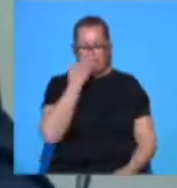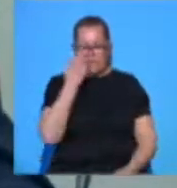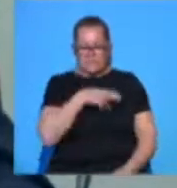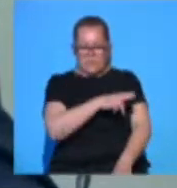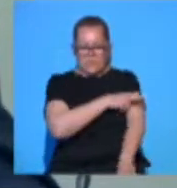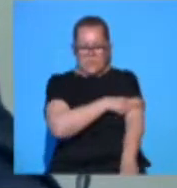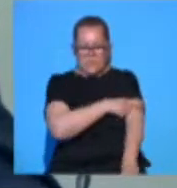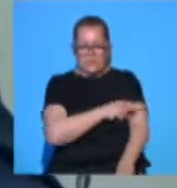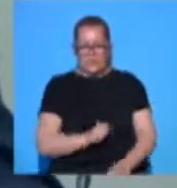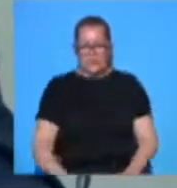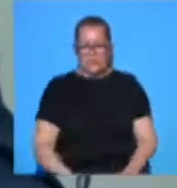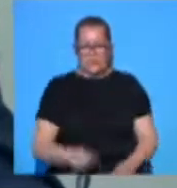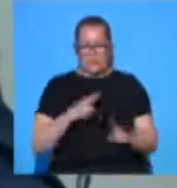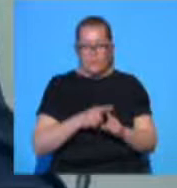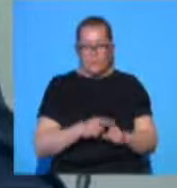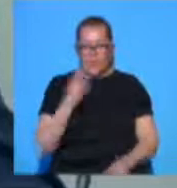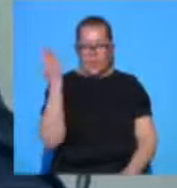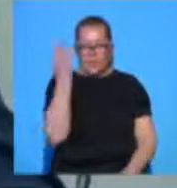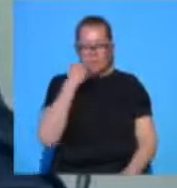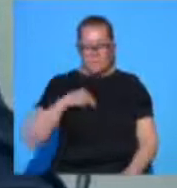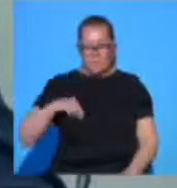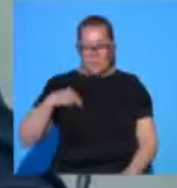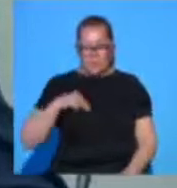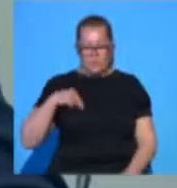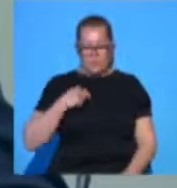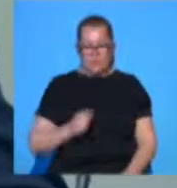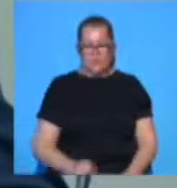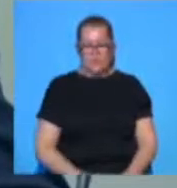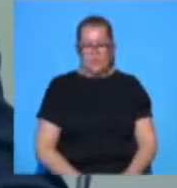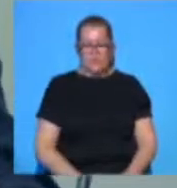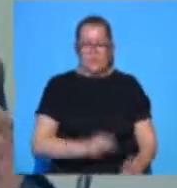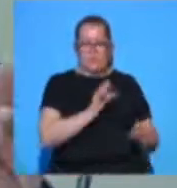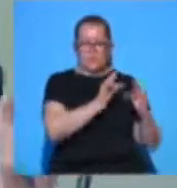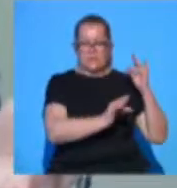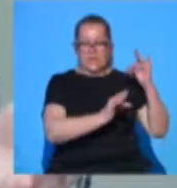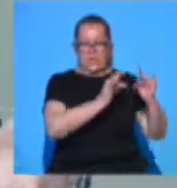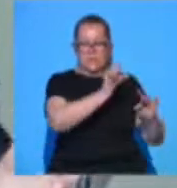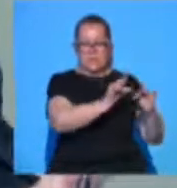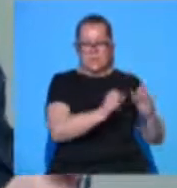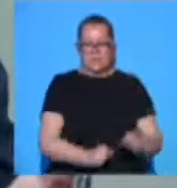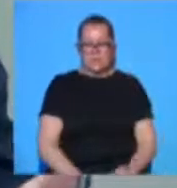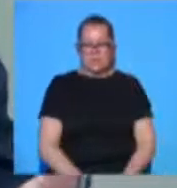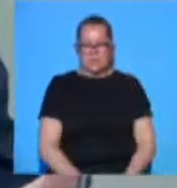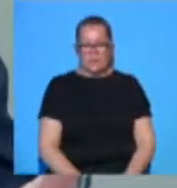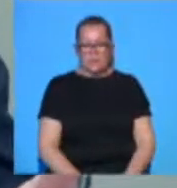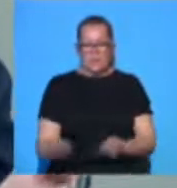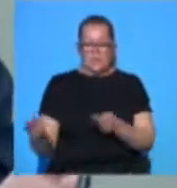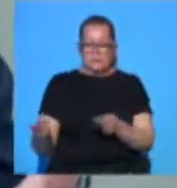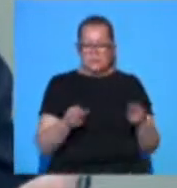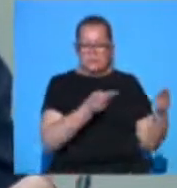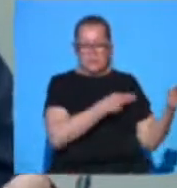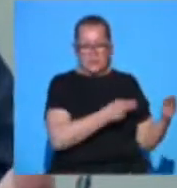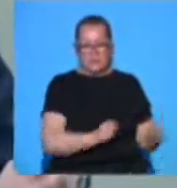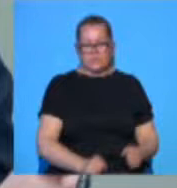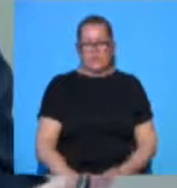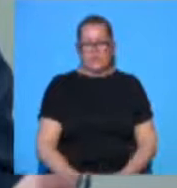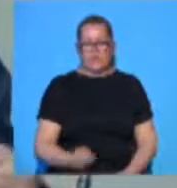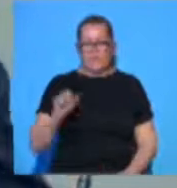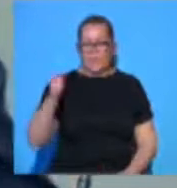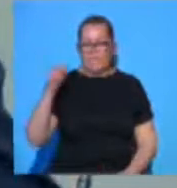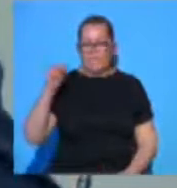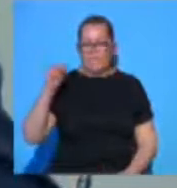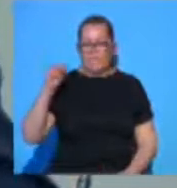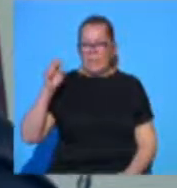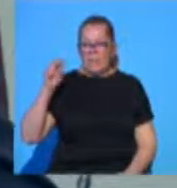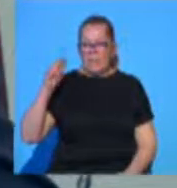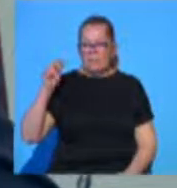de învățământ universitar, are o tradiție în ce înseamnă atât transportul și operatori,